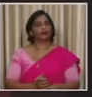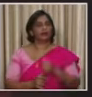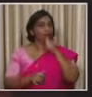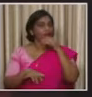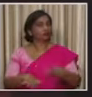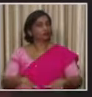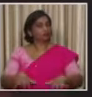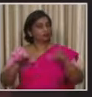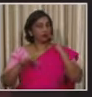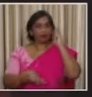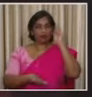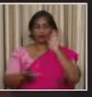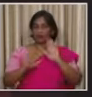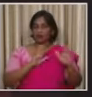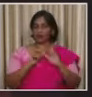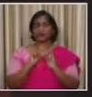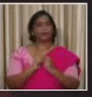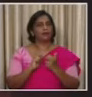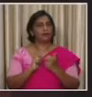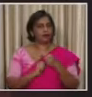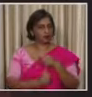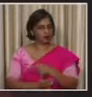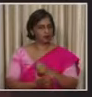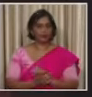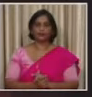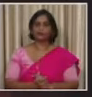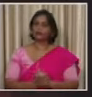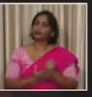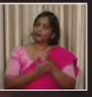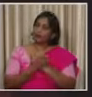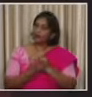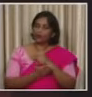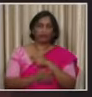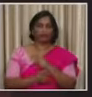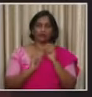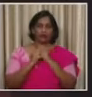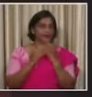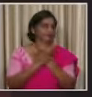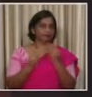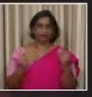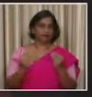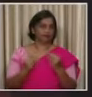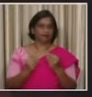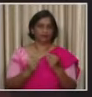ගංගතුර කලමනාකරණ ගැටලු තිබෙන මේ එකකටවත් විසඳුමක් නැහැ